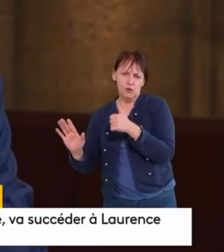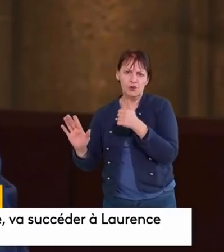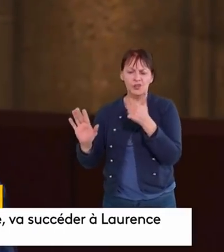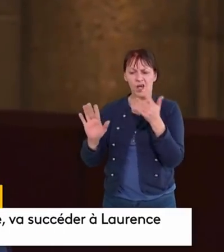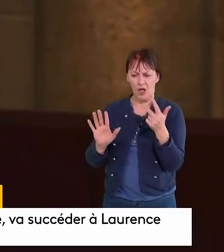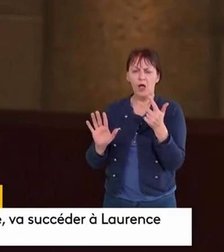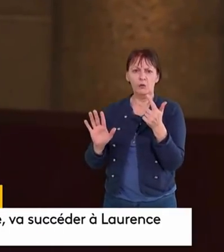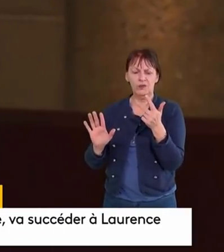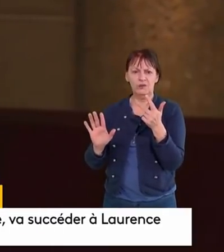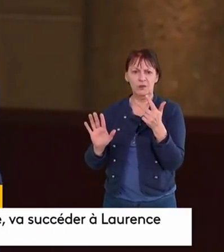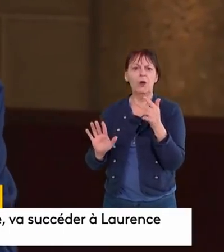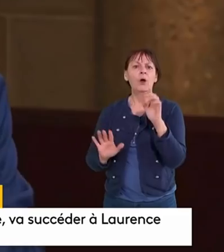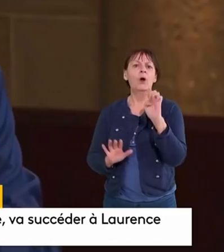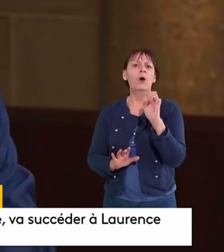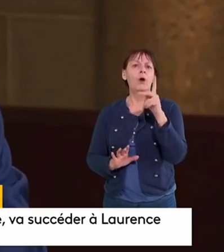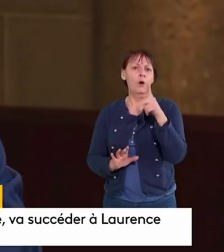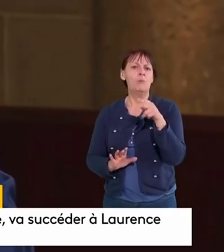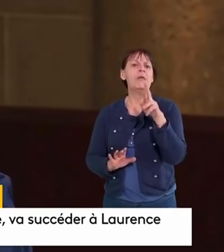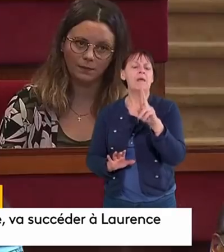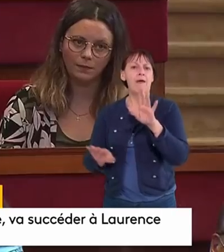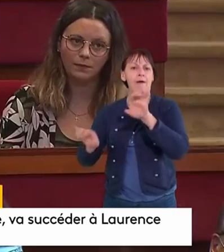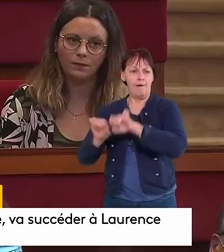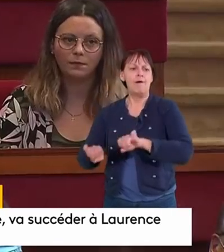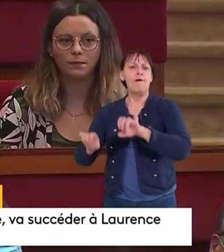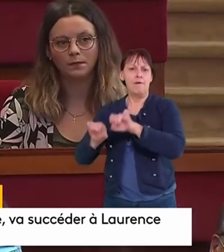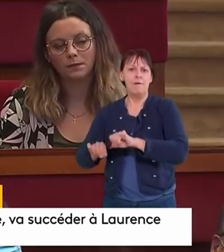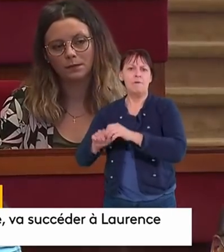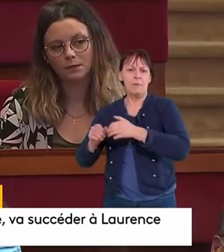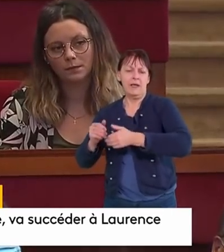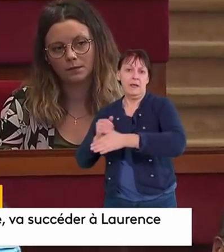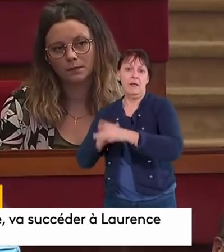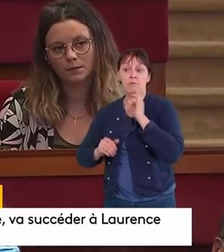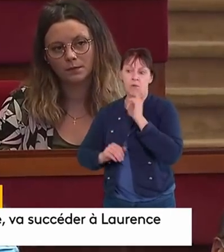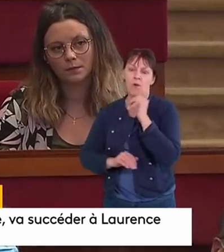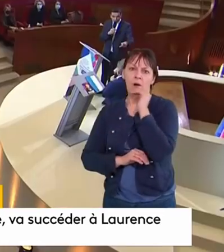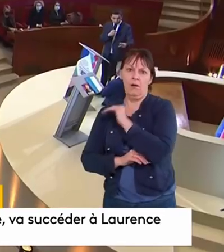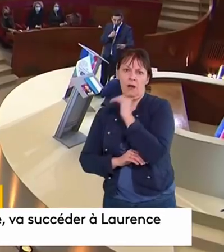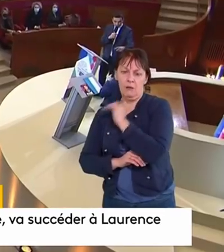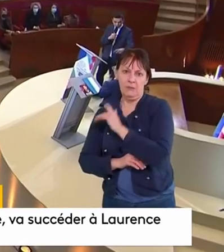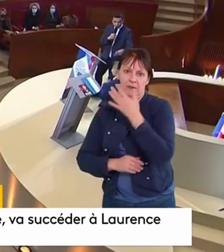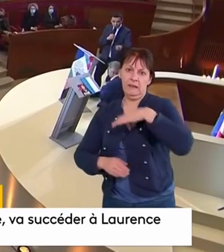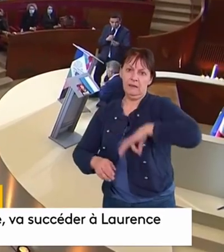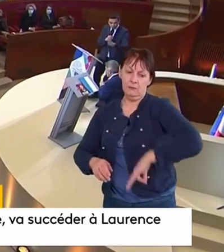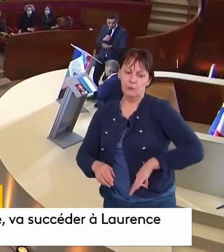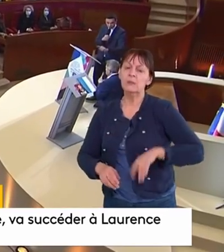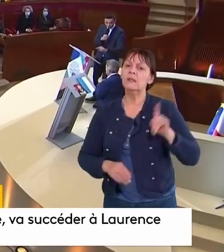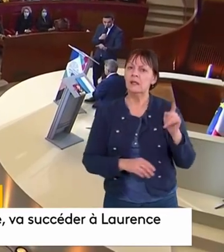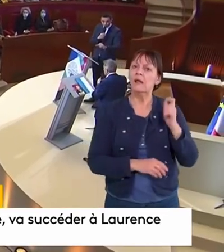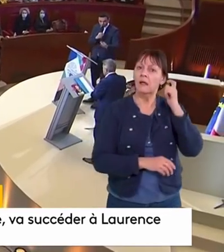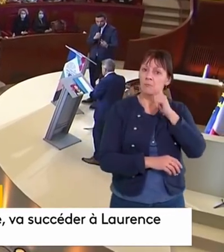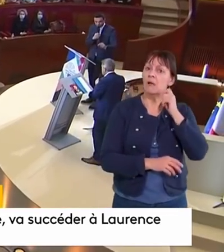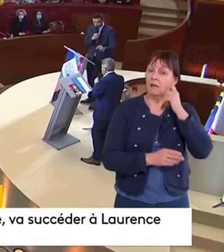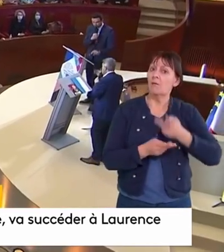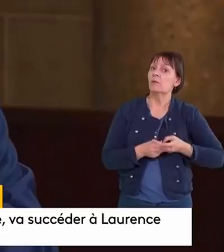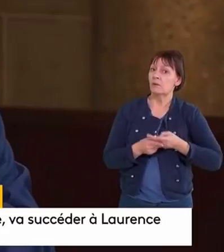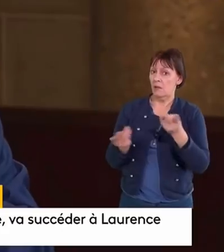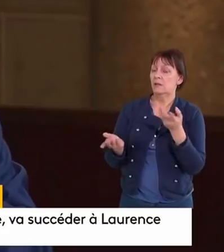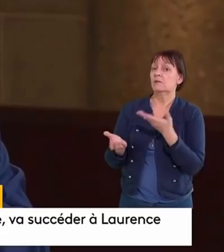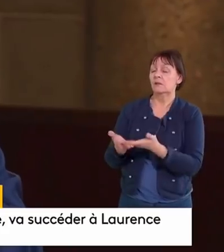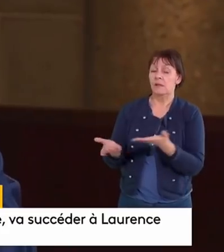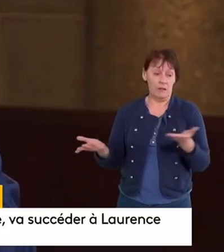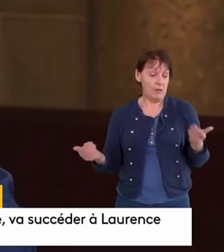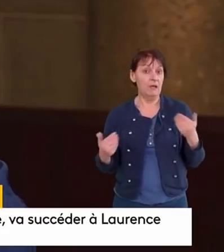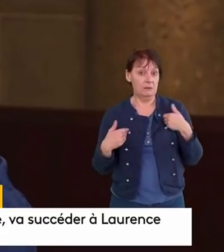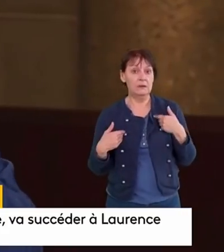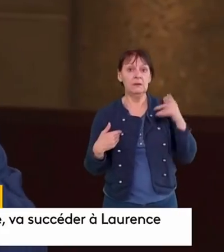en série pour des raisons et de rapidité... et d'économie. C'est ce qu'a annoncé Emmanuel Macron d'ailleurs, avec 8 EPR en option. Oui, je suis